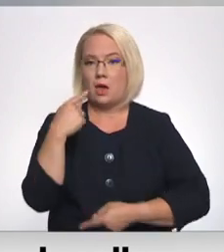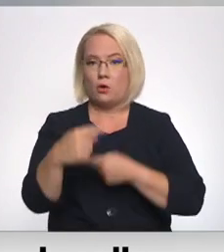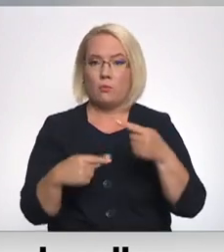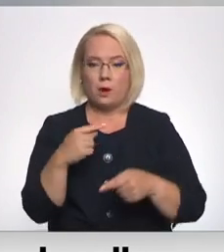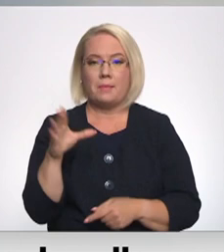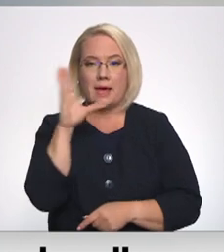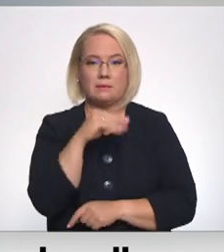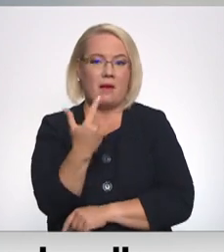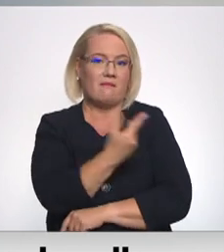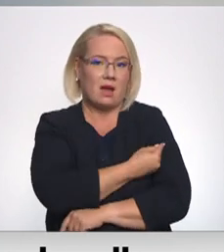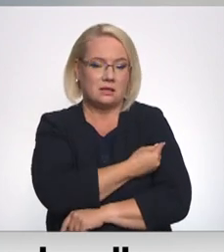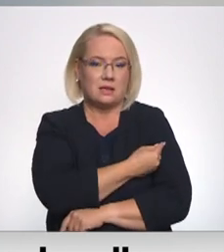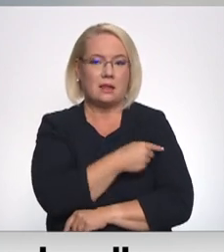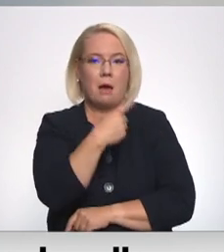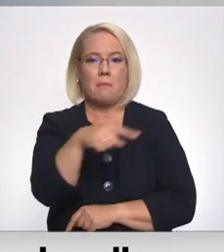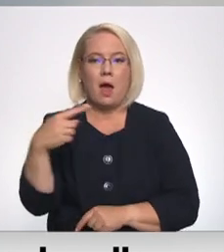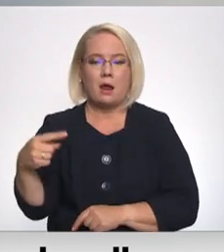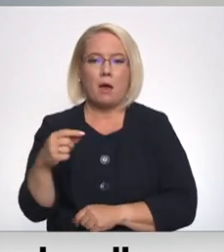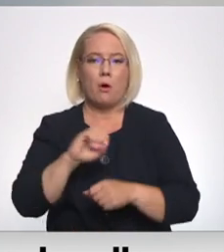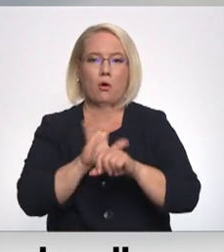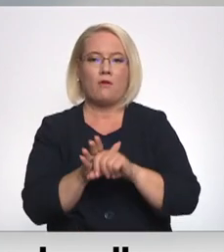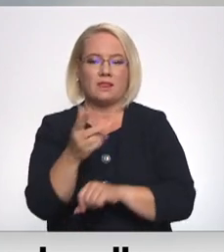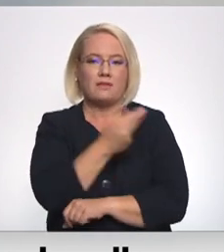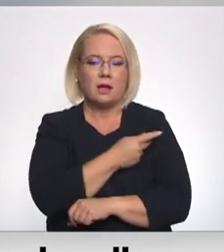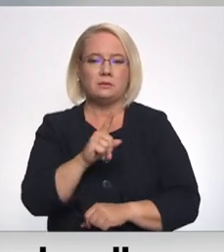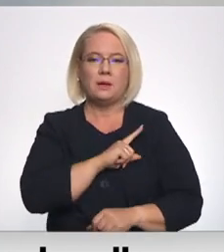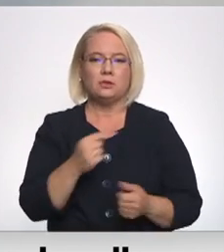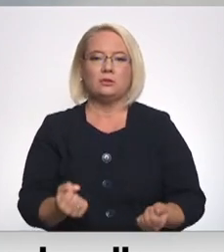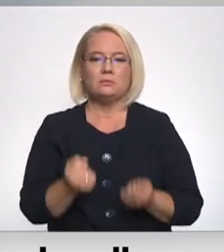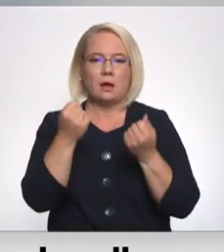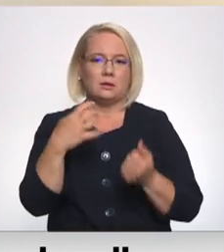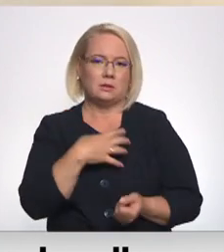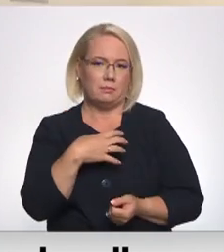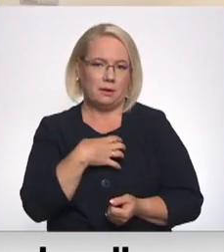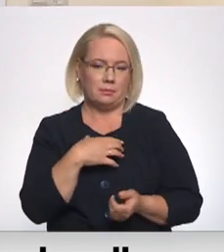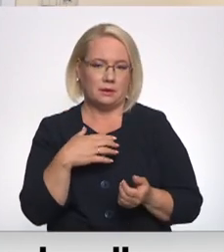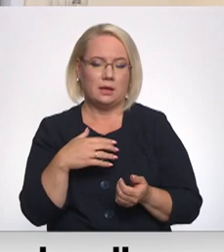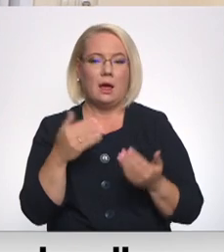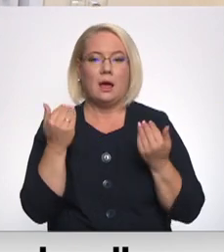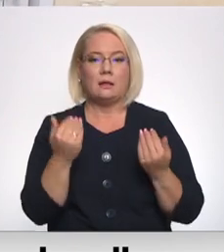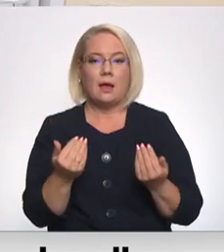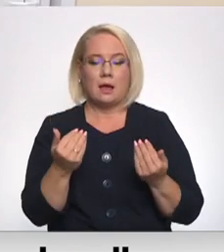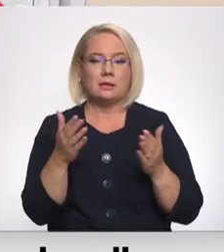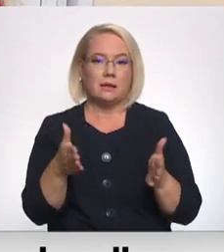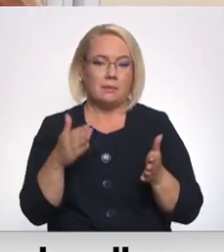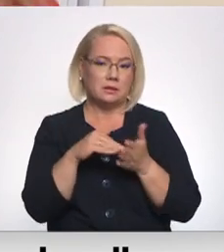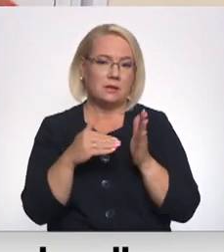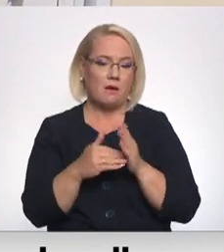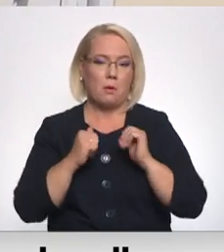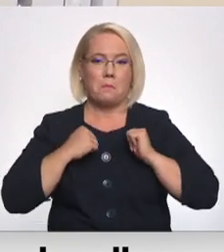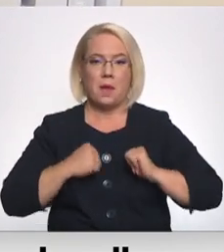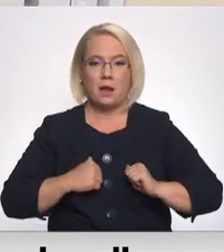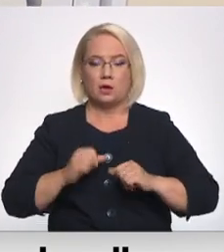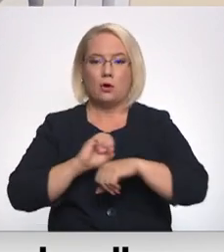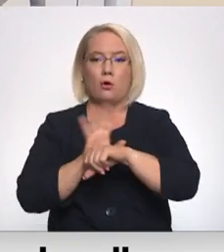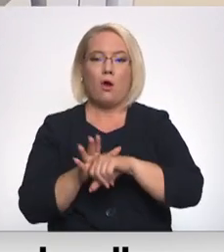iespējams vakcinēties arī ar pārējām Covid vakcīnām, kas pasargā no smagas slimības gaitas. Pat labāk slimnīcās stāvoklis ir mierīgs un